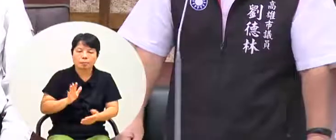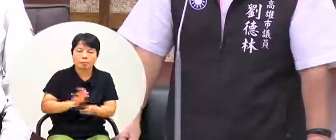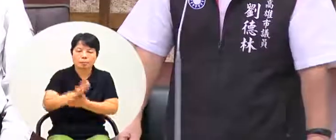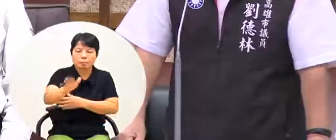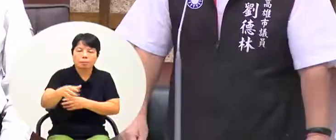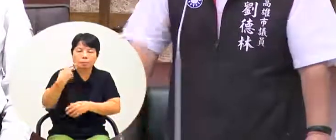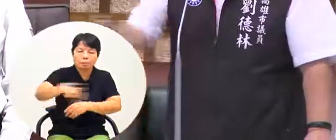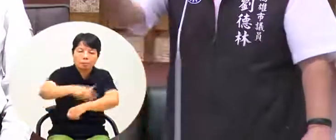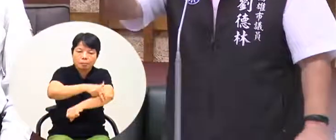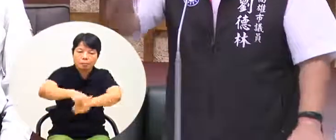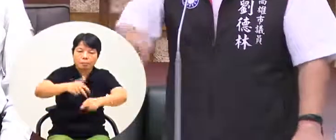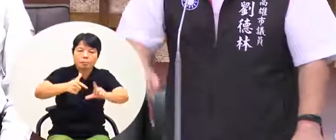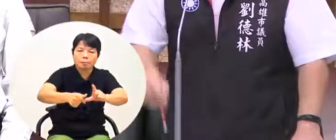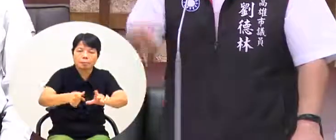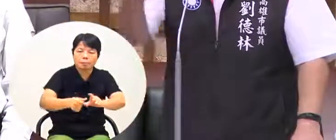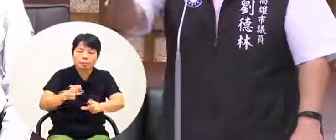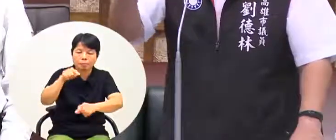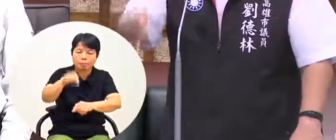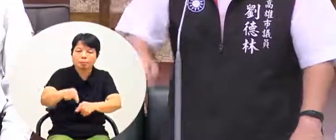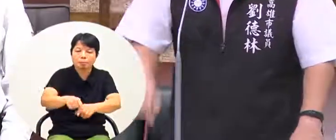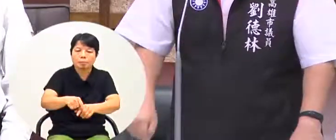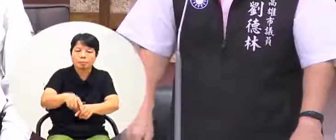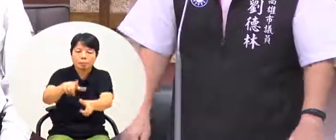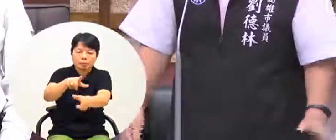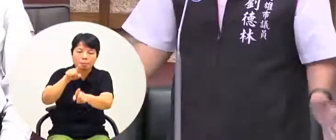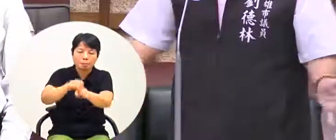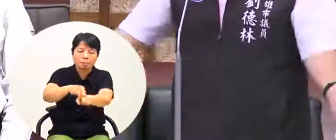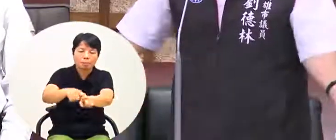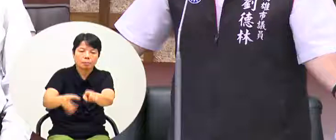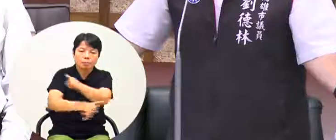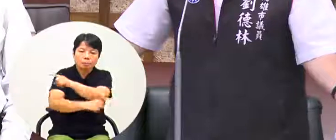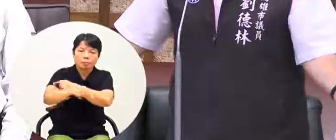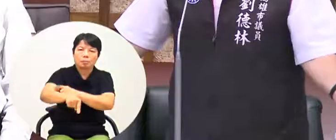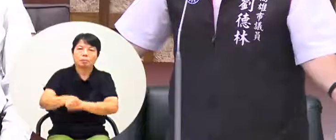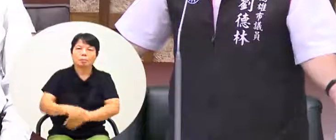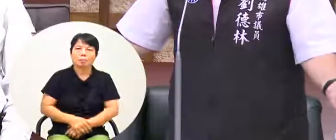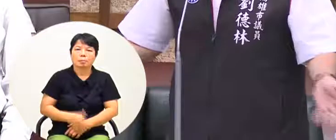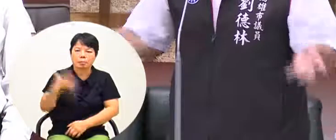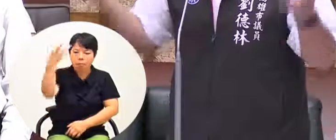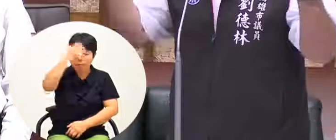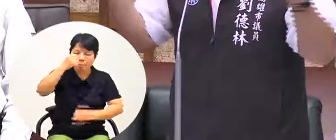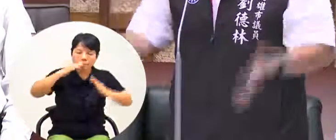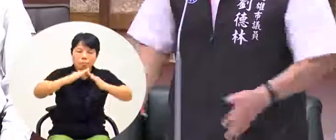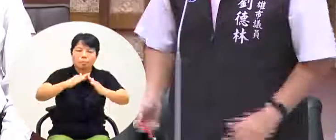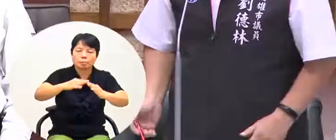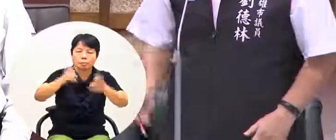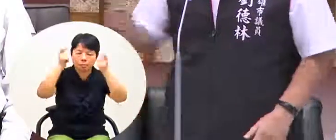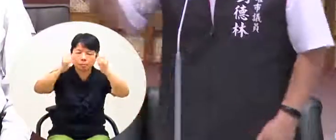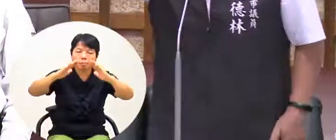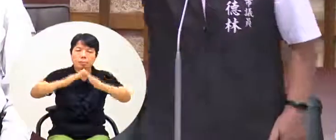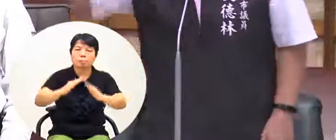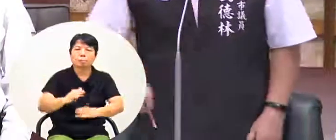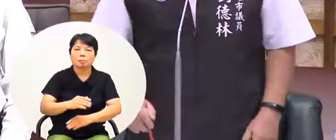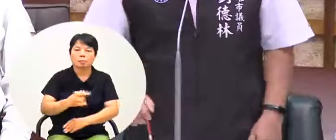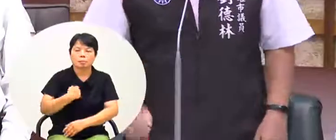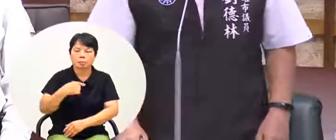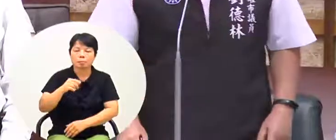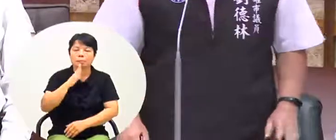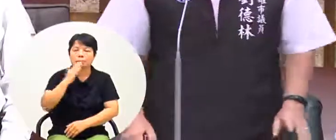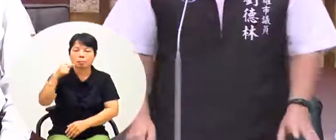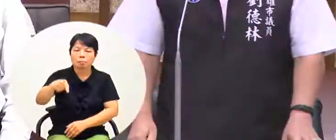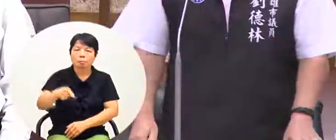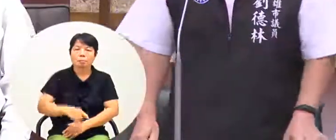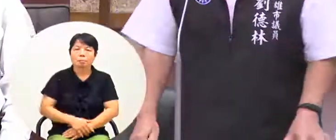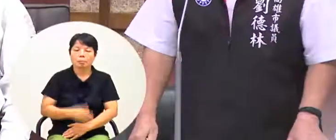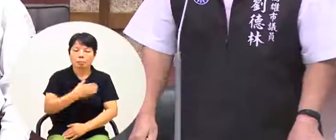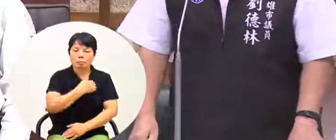础了，对不对？你一般老旧的你再给他定高雄处，我们来讲的话，他如果说有这个能力，他就去买其